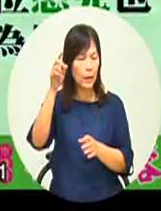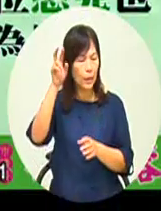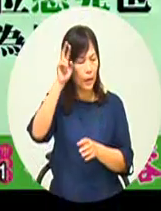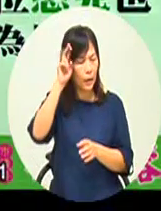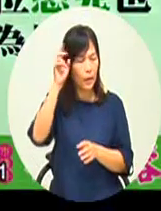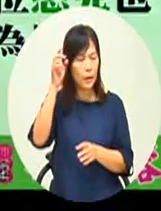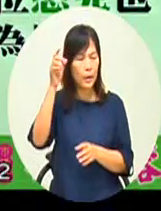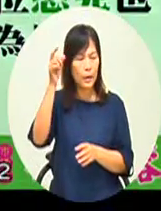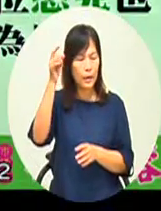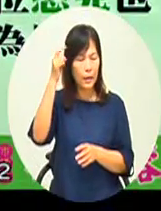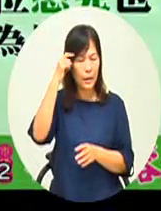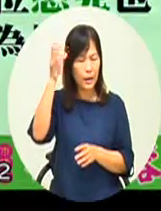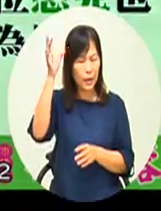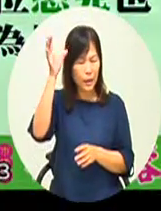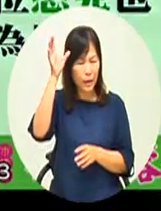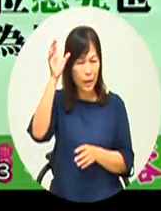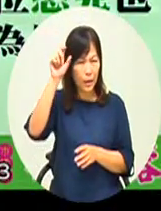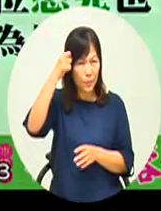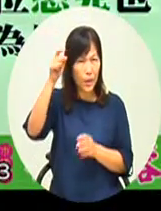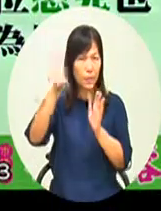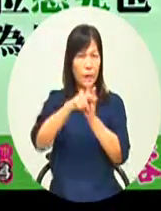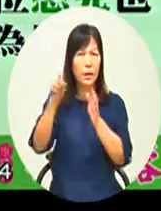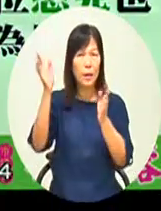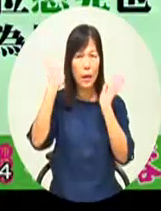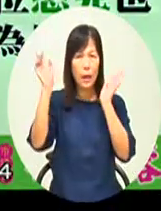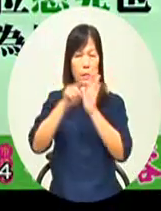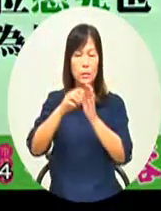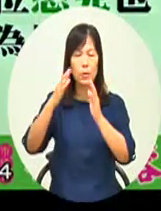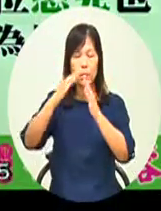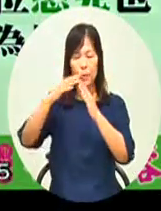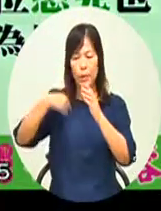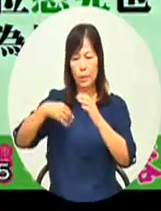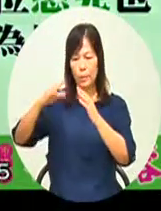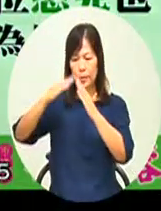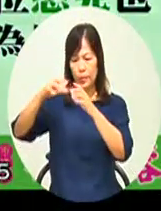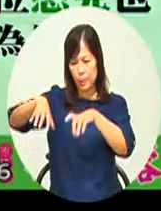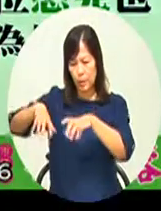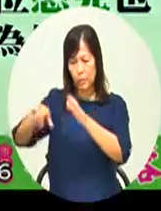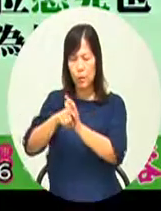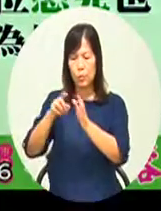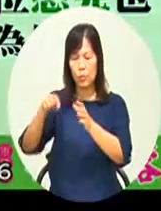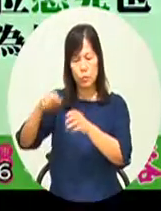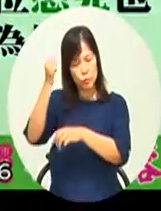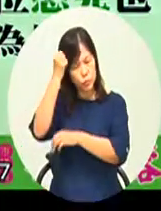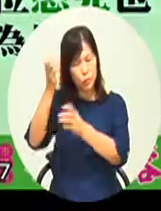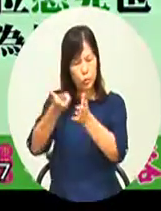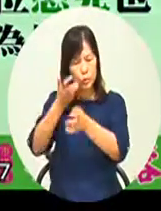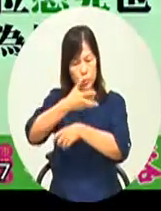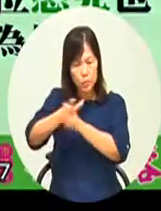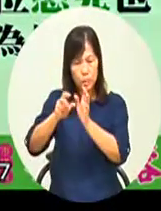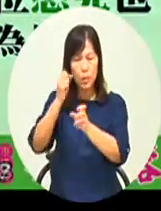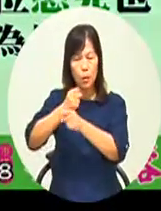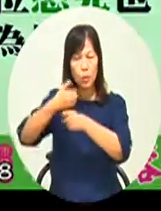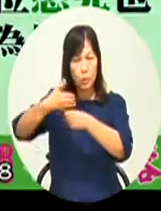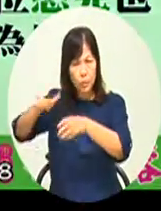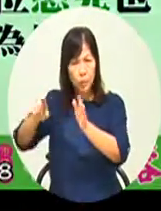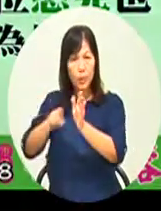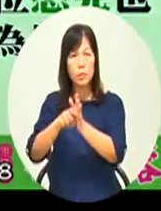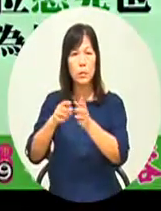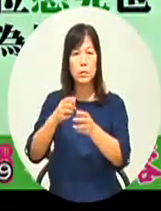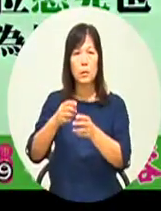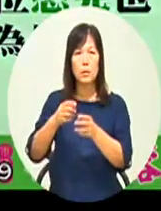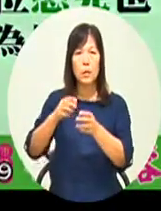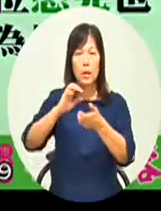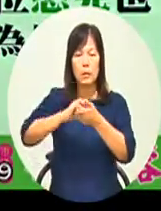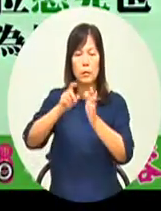个憨儿是在我们的邻居，他住在前镇。他下班的时候，他都必须要搭乘